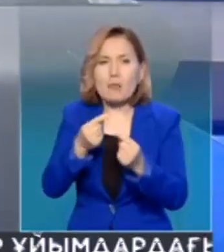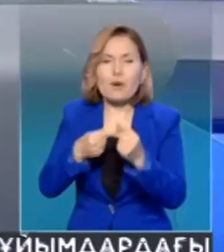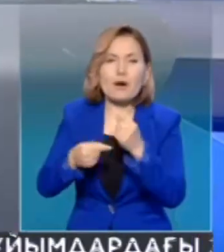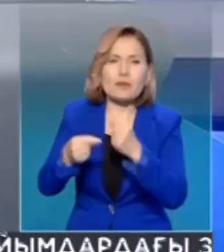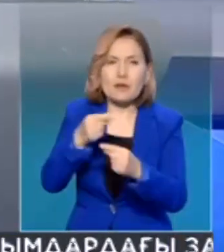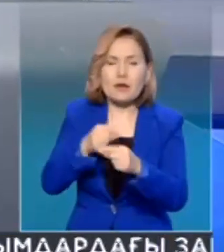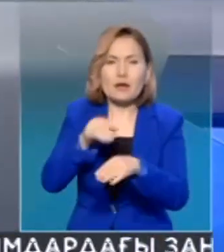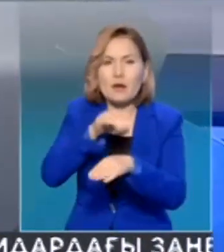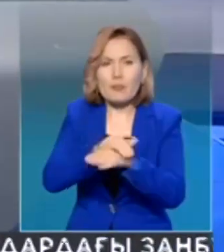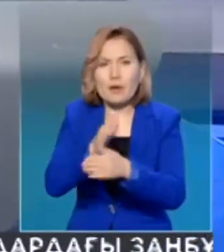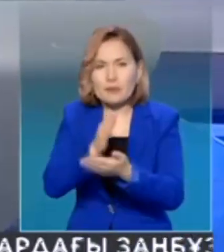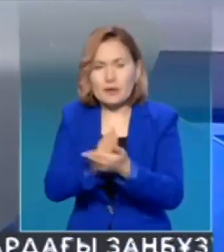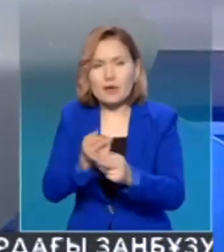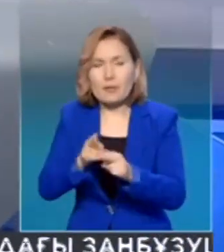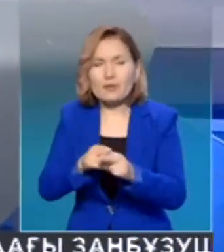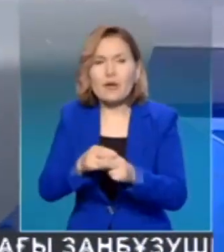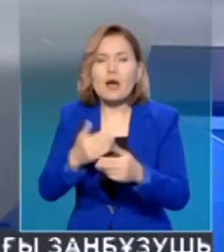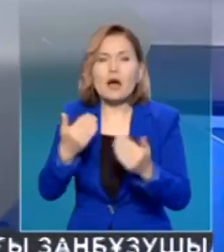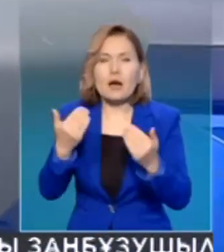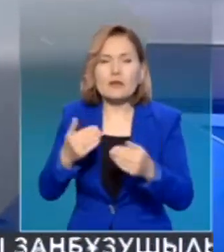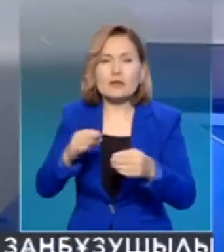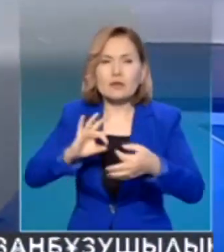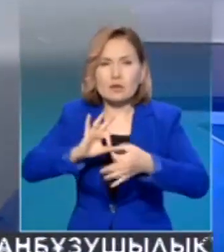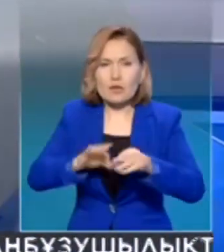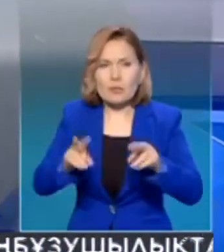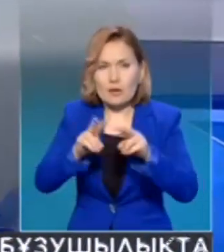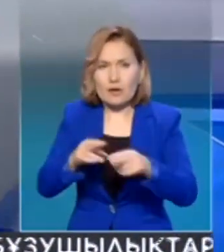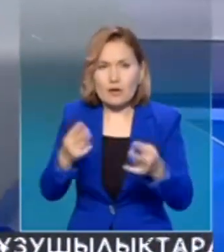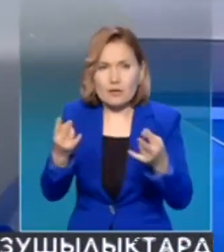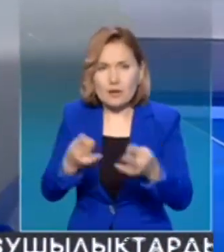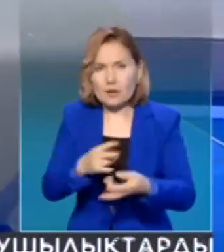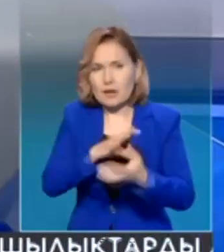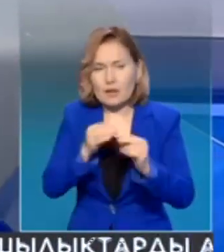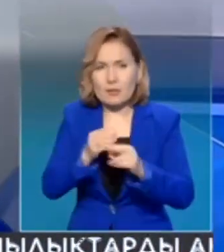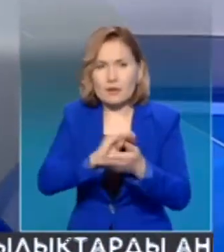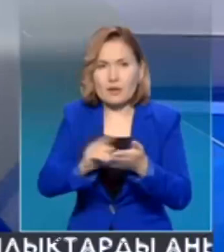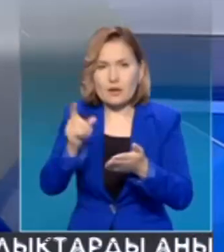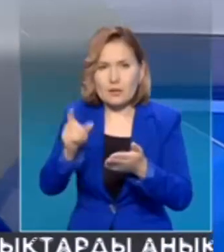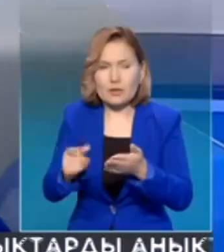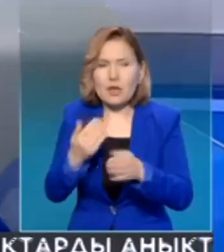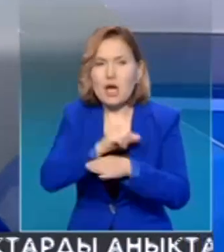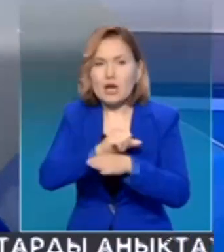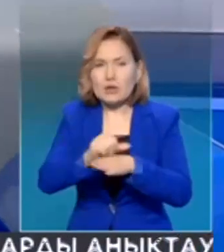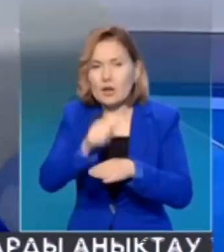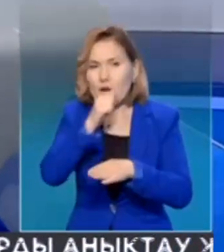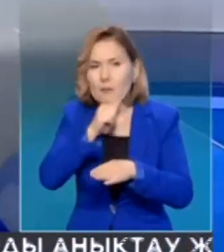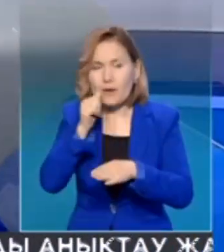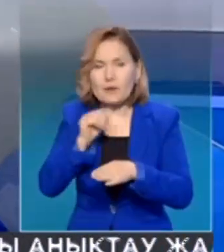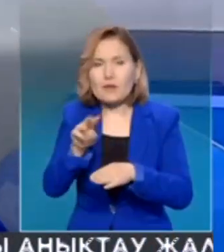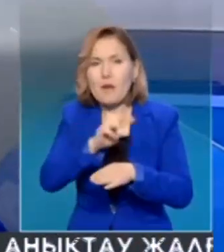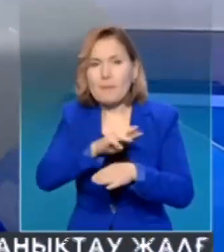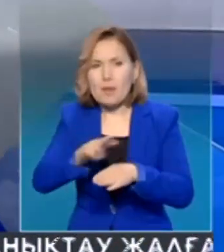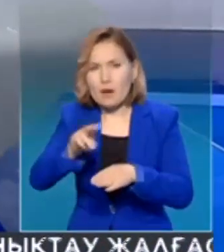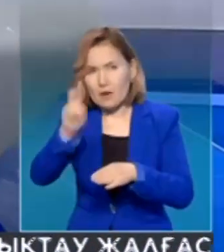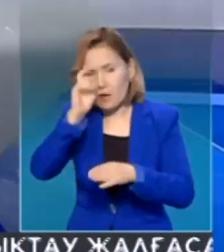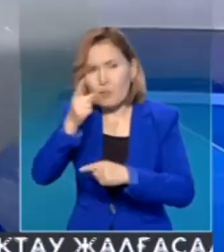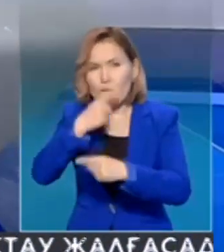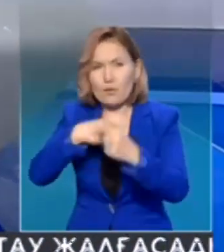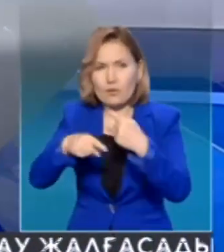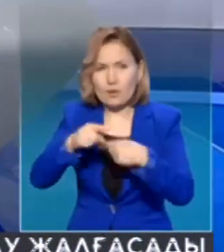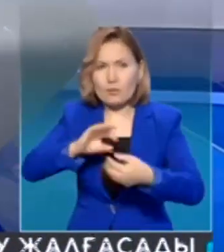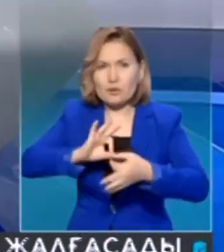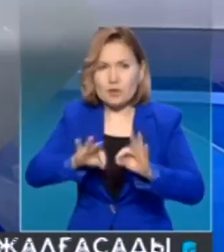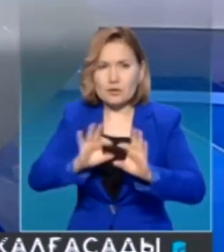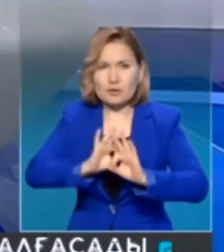әшкерлеген Панама дәптерін дәл қазір қайта саралап көру керек пе? Әйгерім Ердәулет шетел асқан миллиардтардың есебін зерделеп көрді.